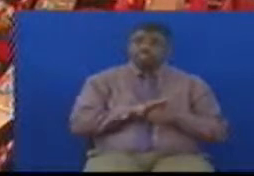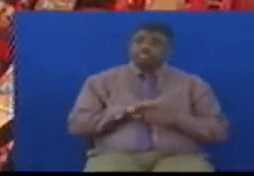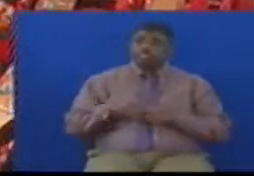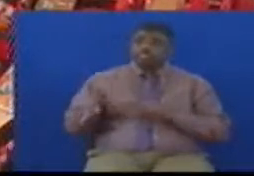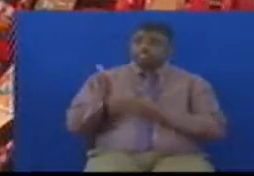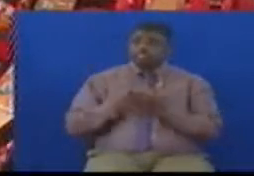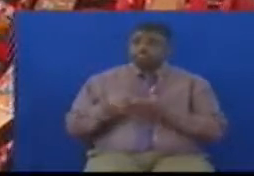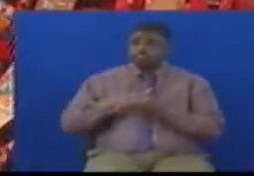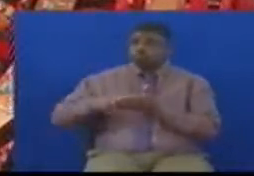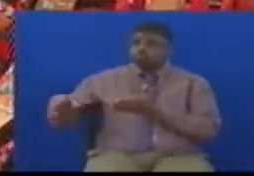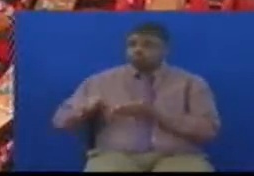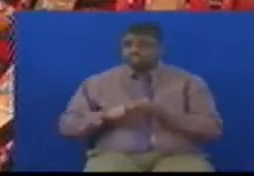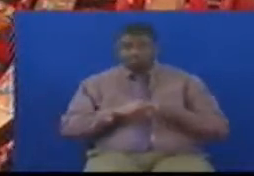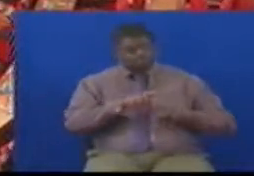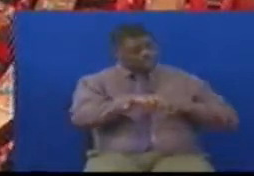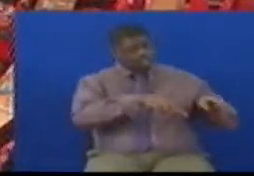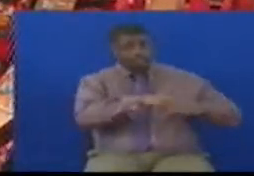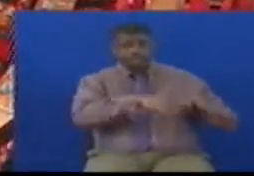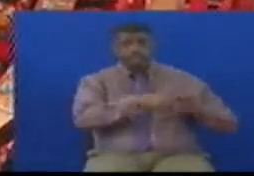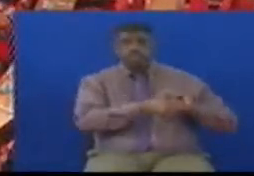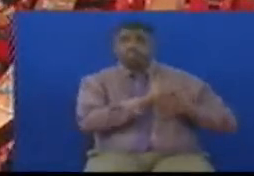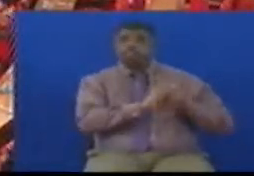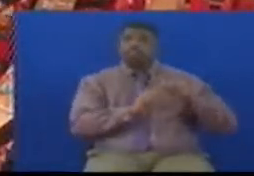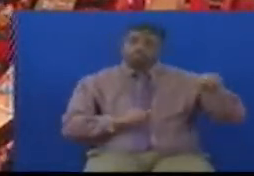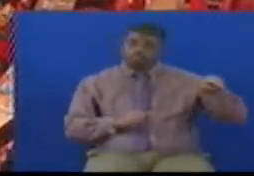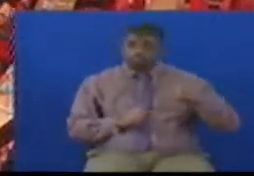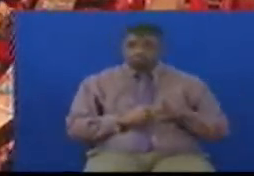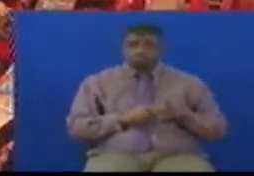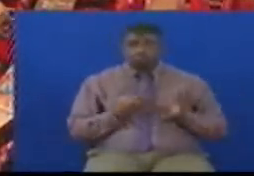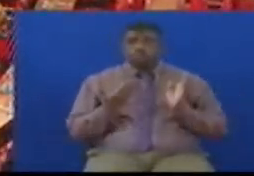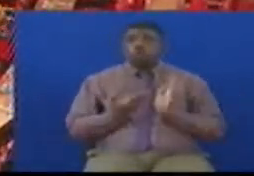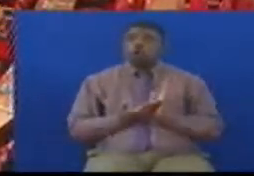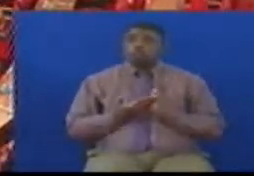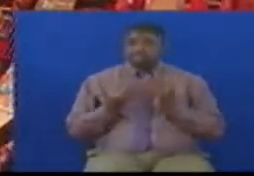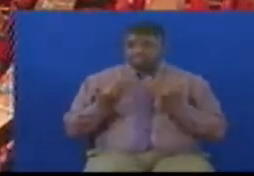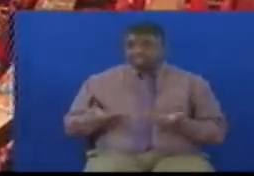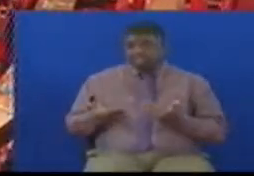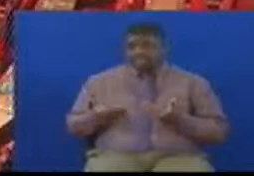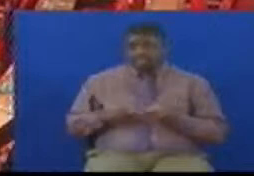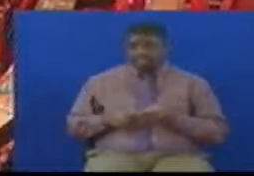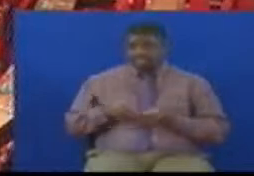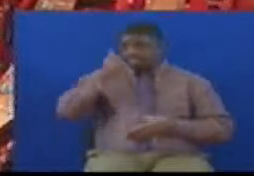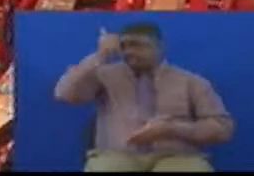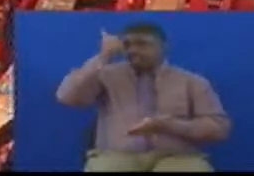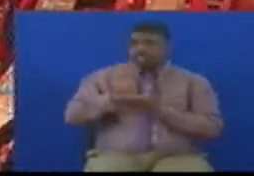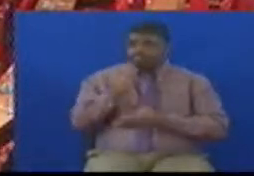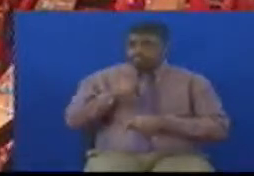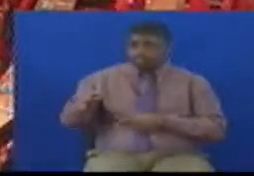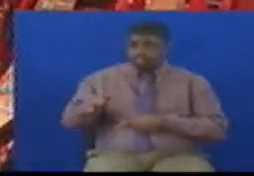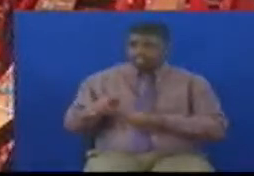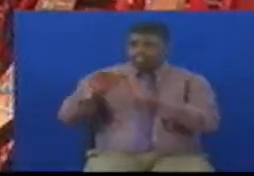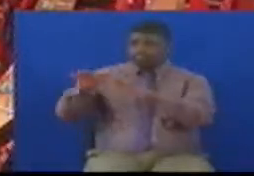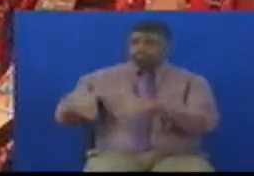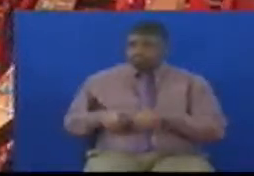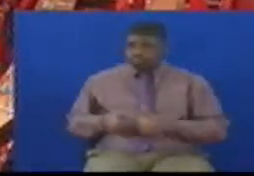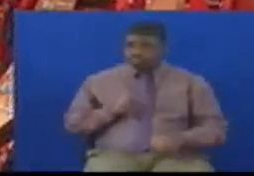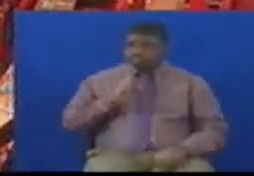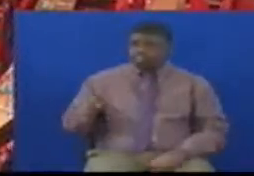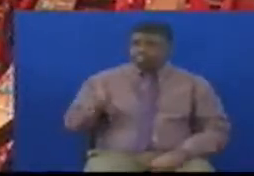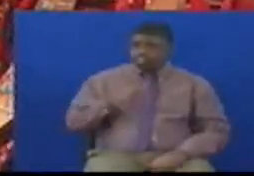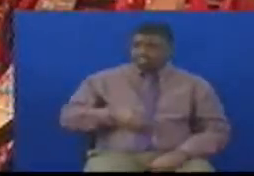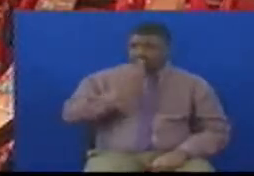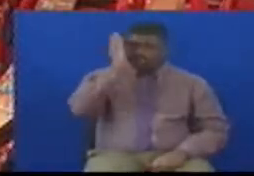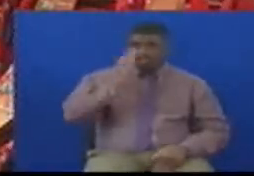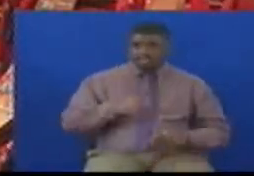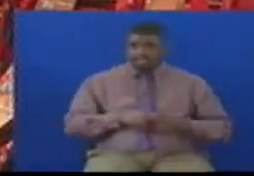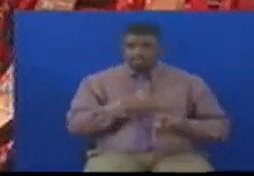na mikataba yamekuwa ni tatizo. Kwa hiyo tungeomba sana kwamba kwa azimio hili bunge lako lielekeze serikali